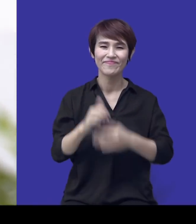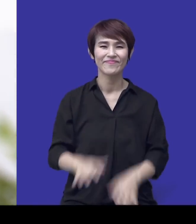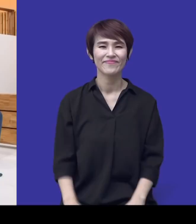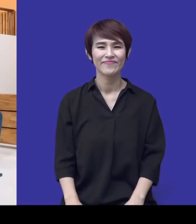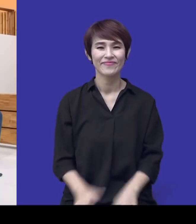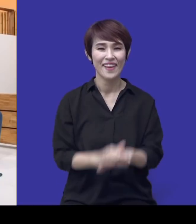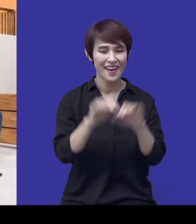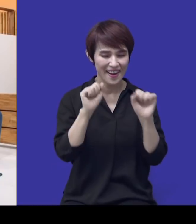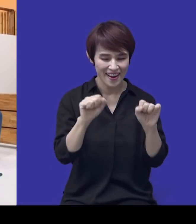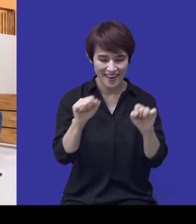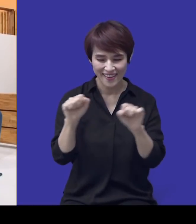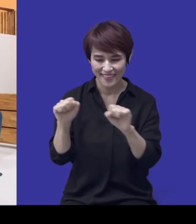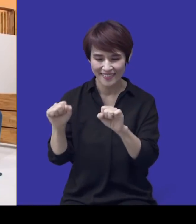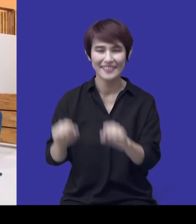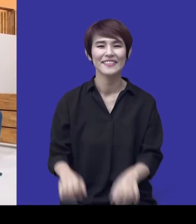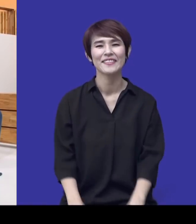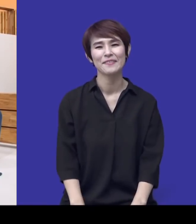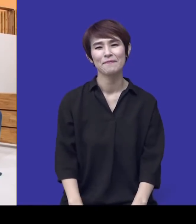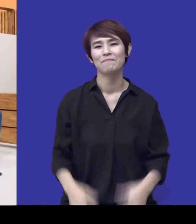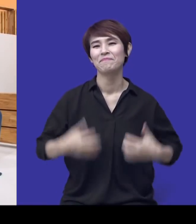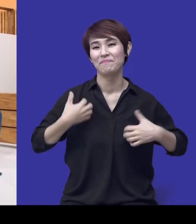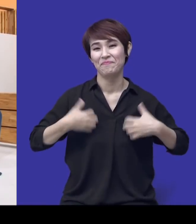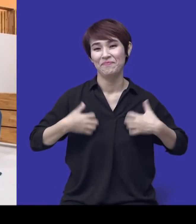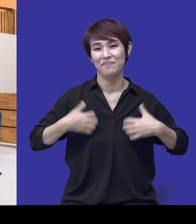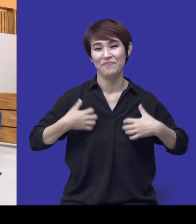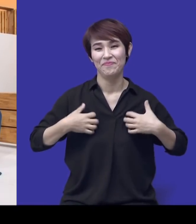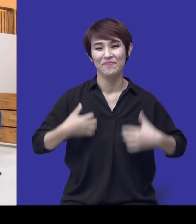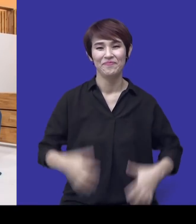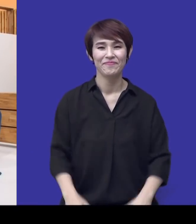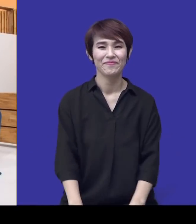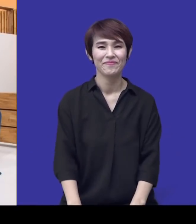안녕하세요. 안녕하세요. 반갑습니다.